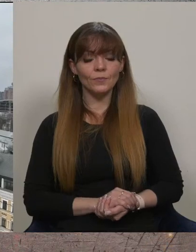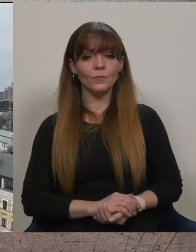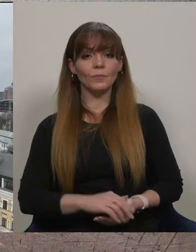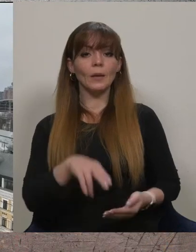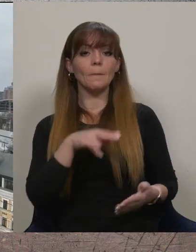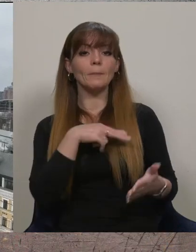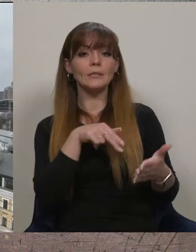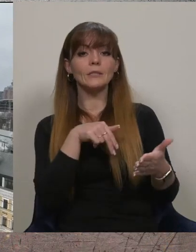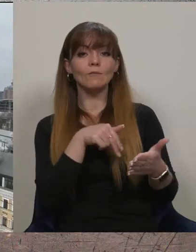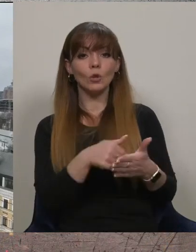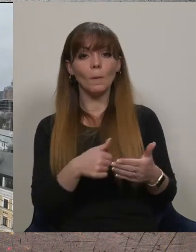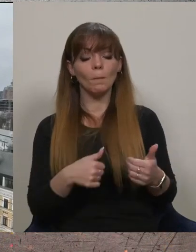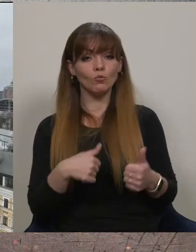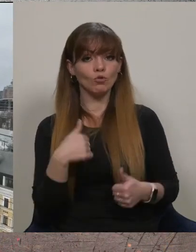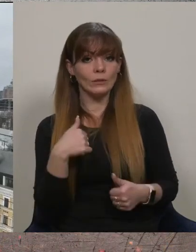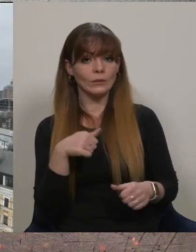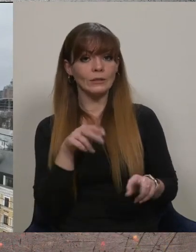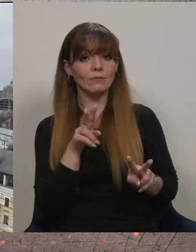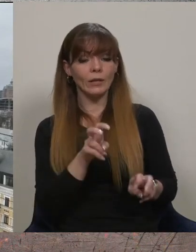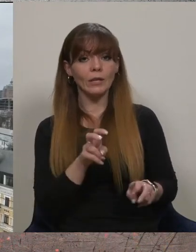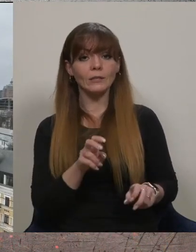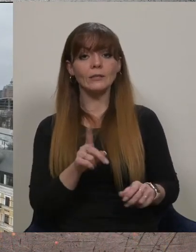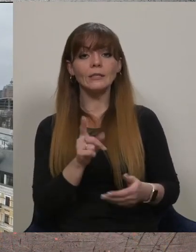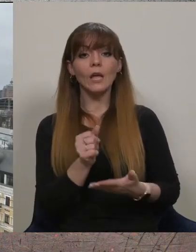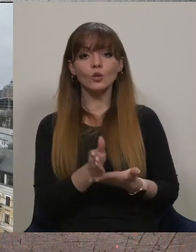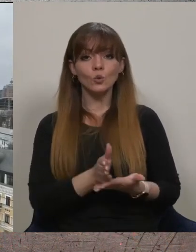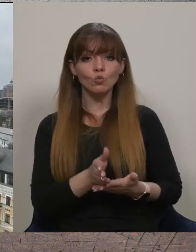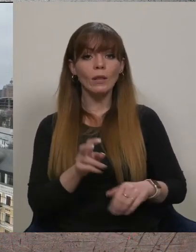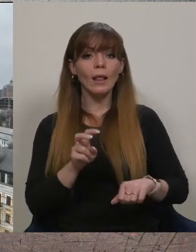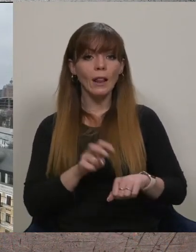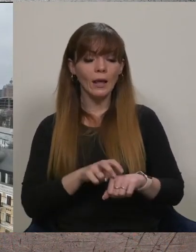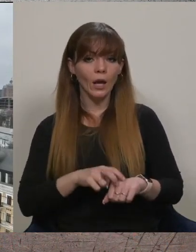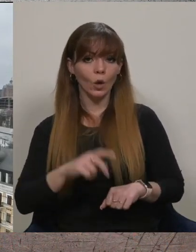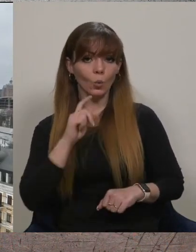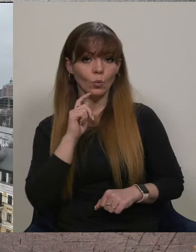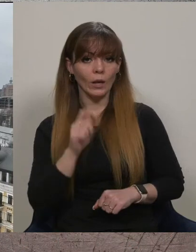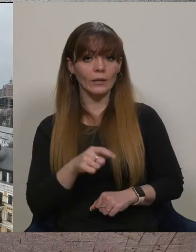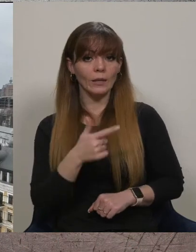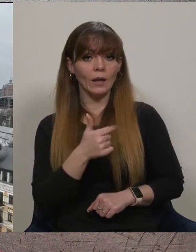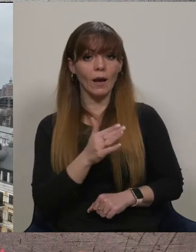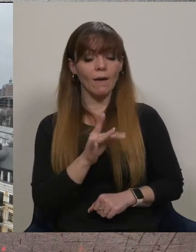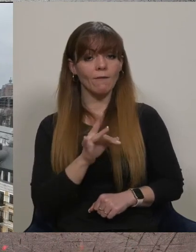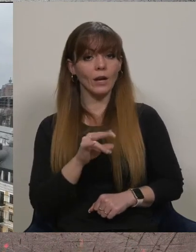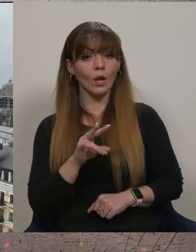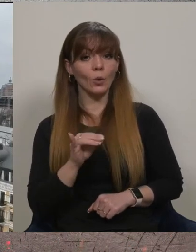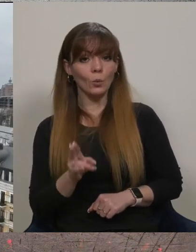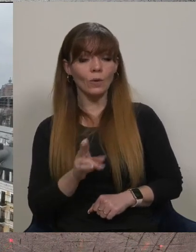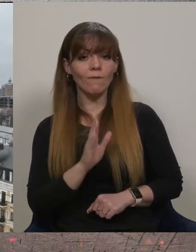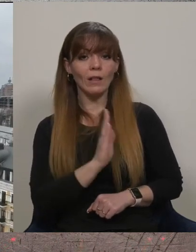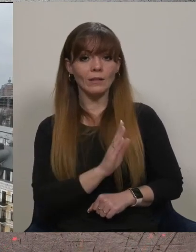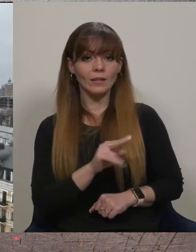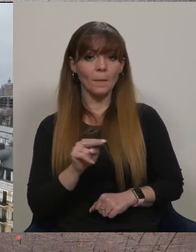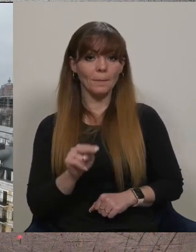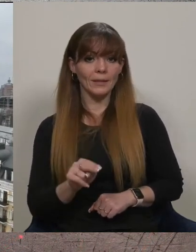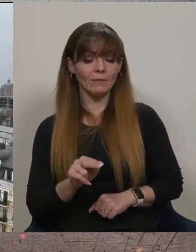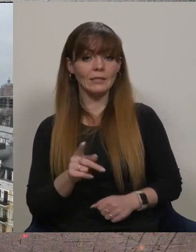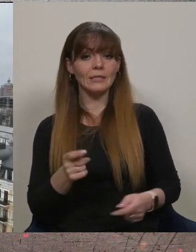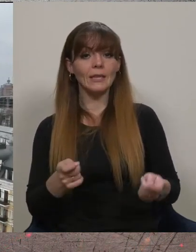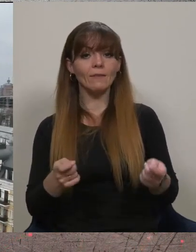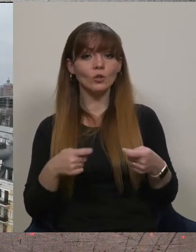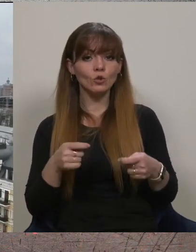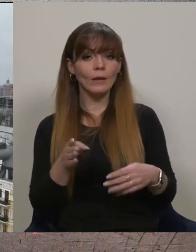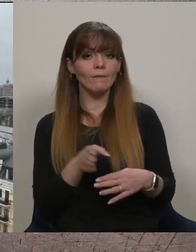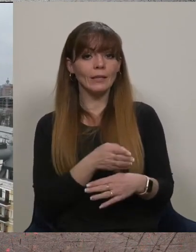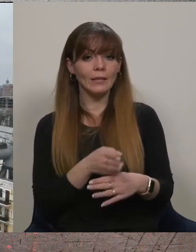Присвоєно почесне звання «Заслужений лікар України» Гаврилюк Валентині Петрівні, завідувачеві